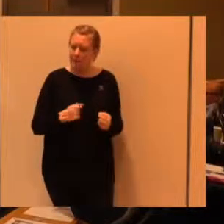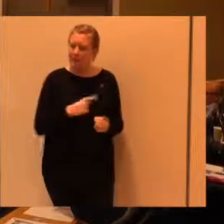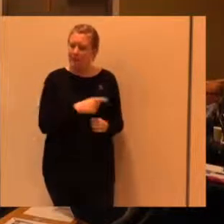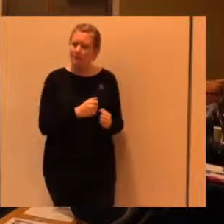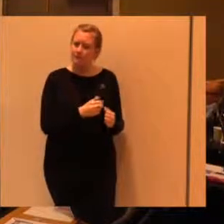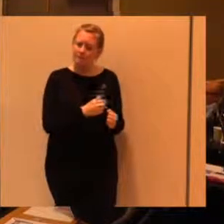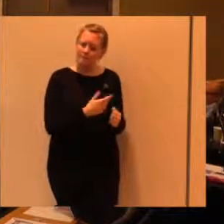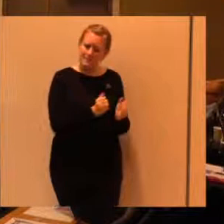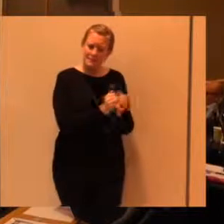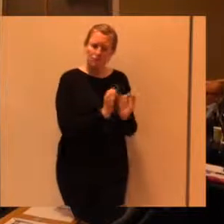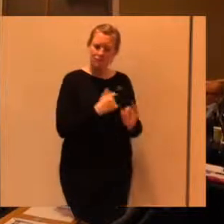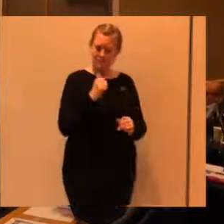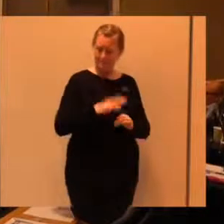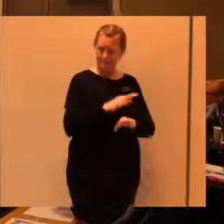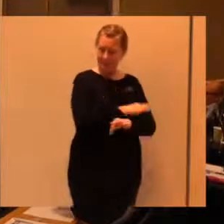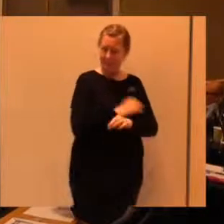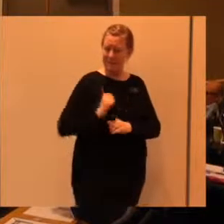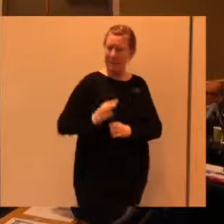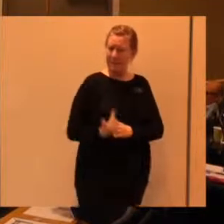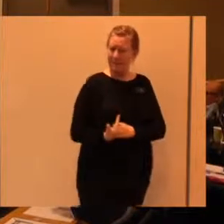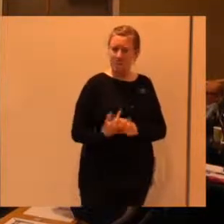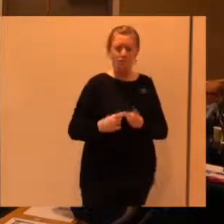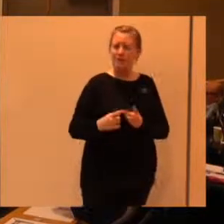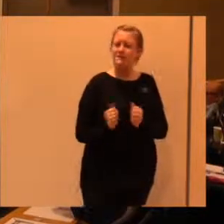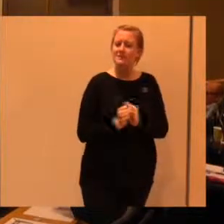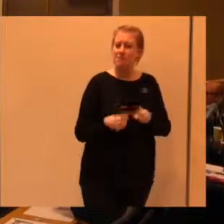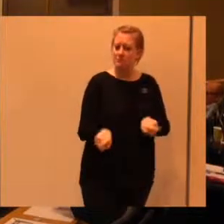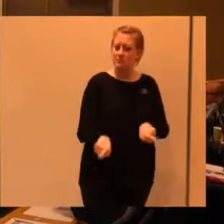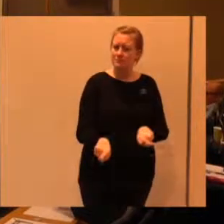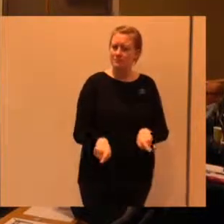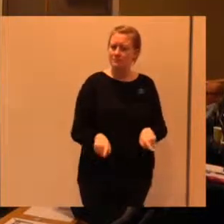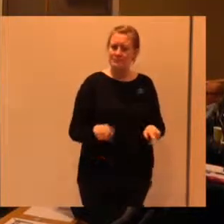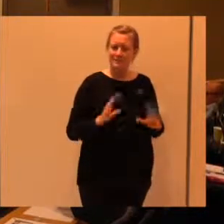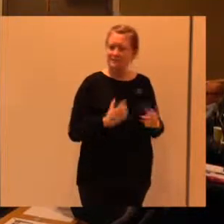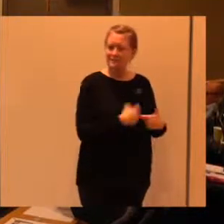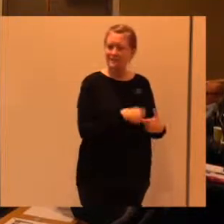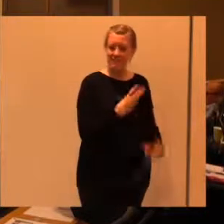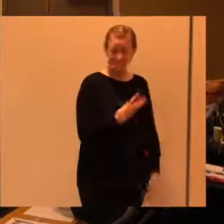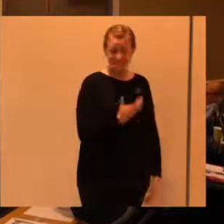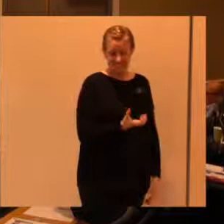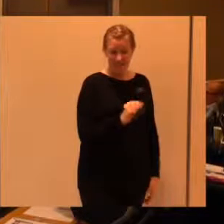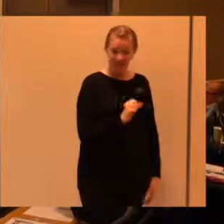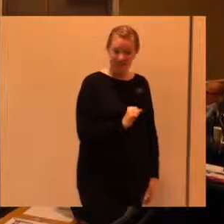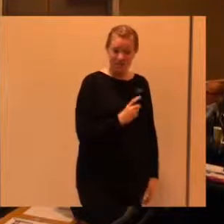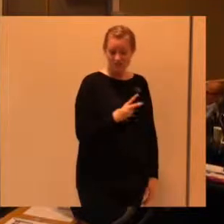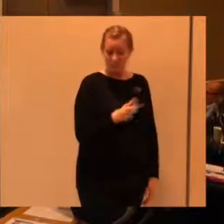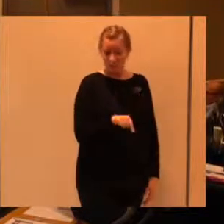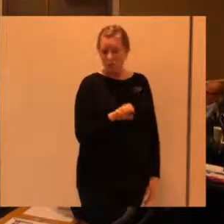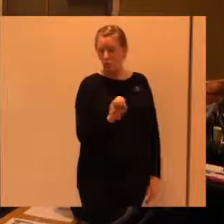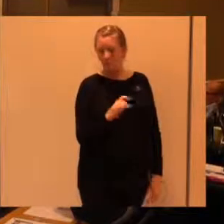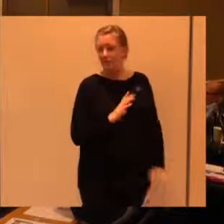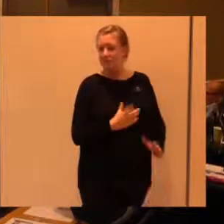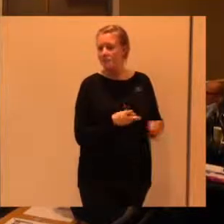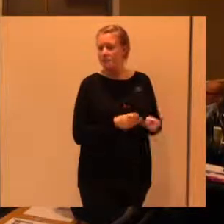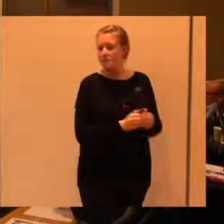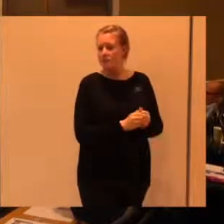man traditionellt inte gör och som ni inte hittar någonting av i de här WCAG 2.0, att det här skulle